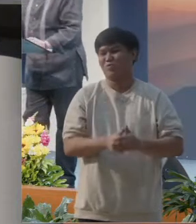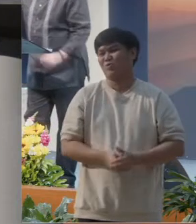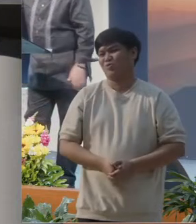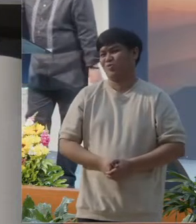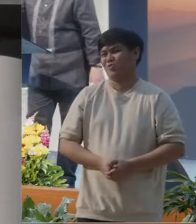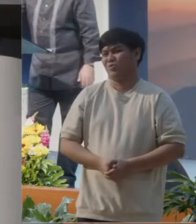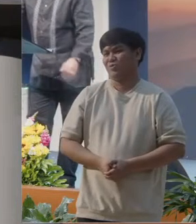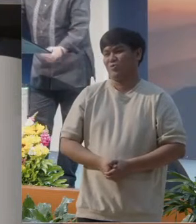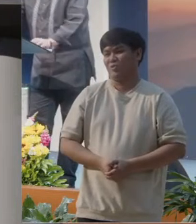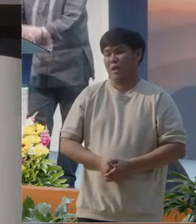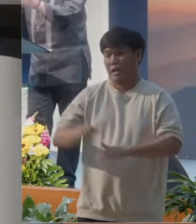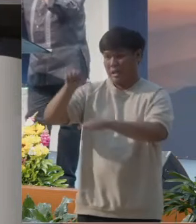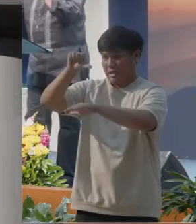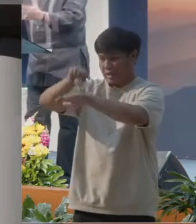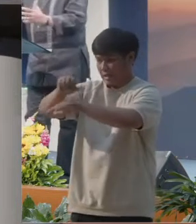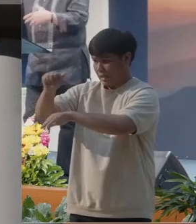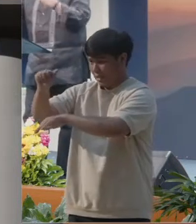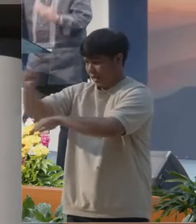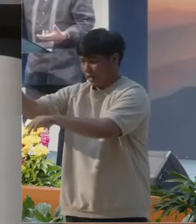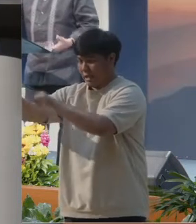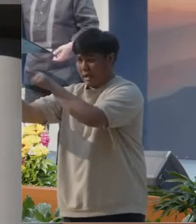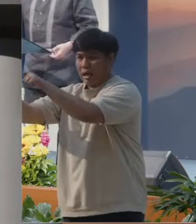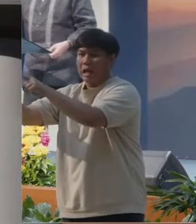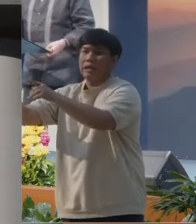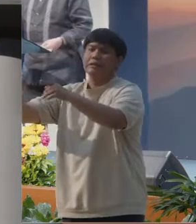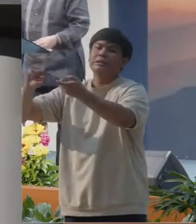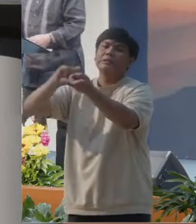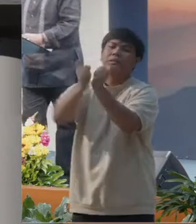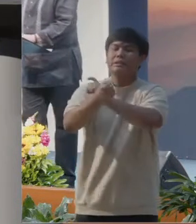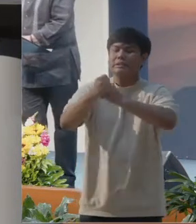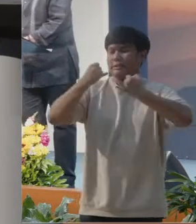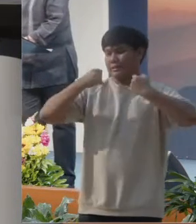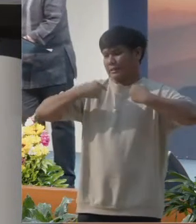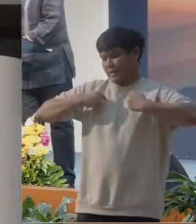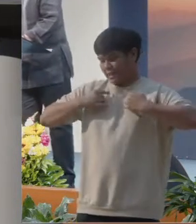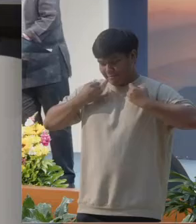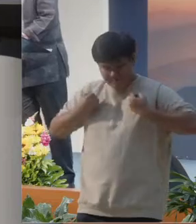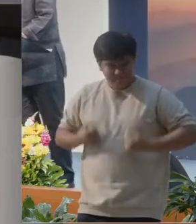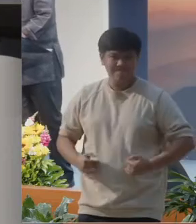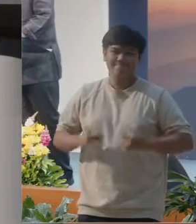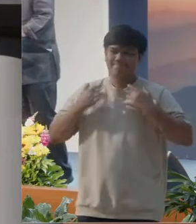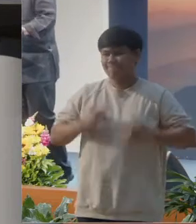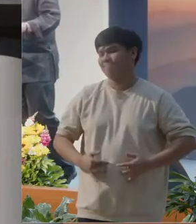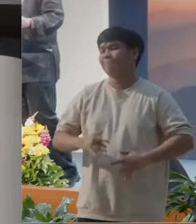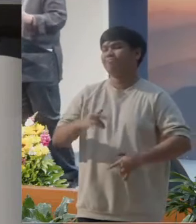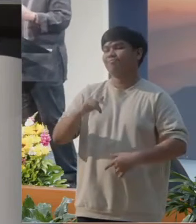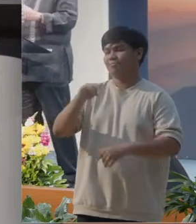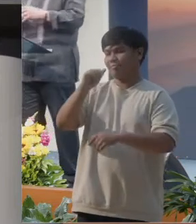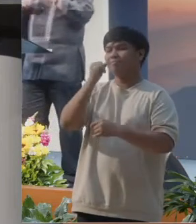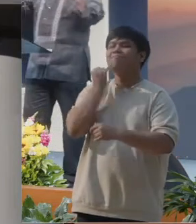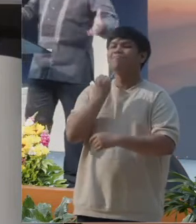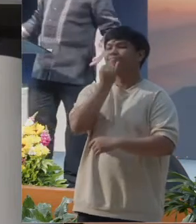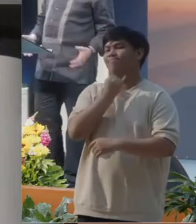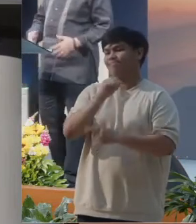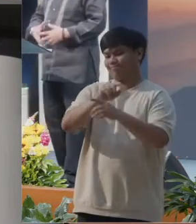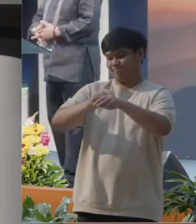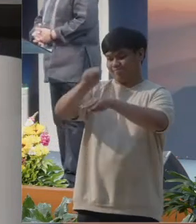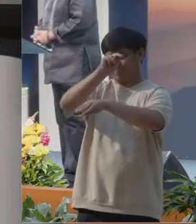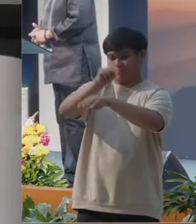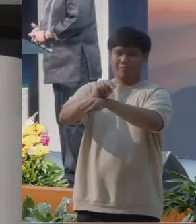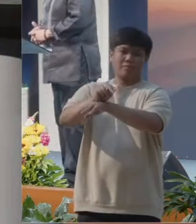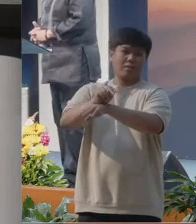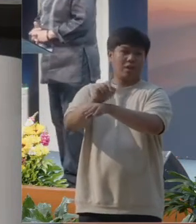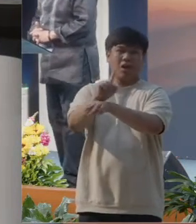Ang pagkatalo sa ay nagbaksak sa moral ng mga taga-Israel. At ano po ba ang